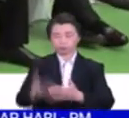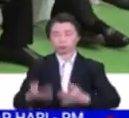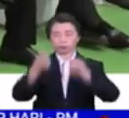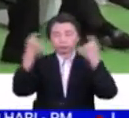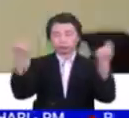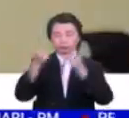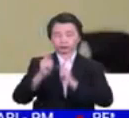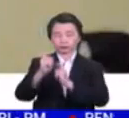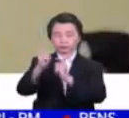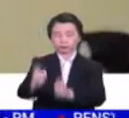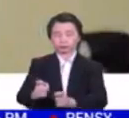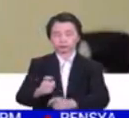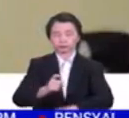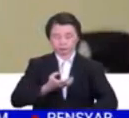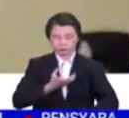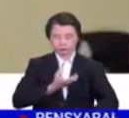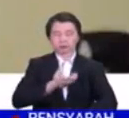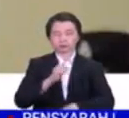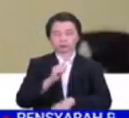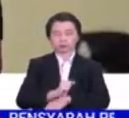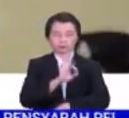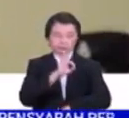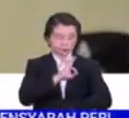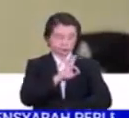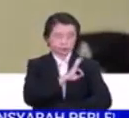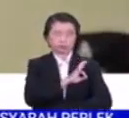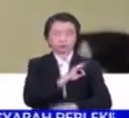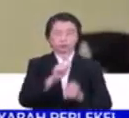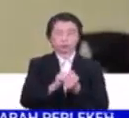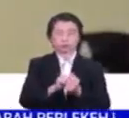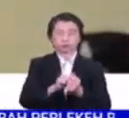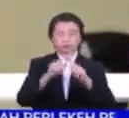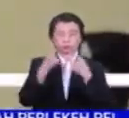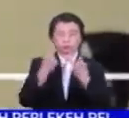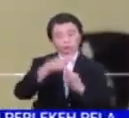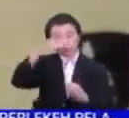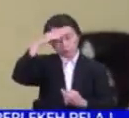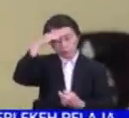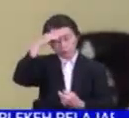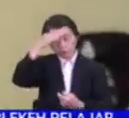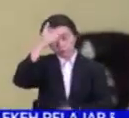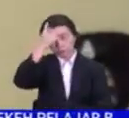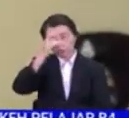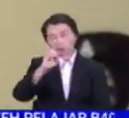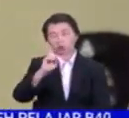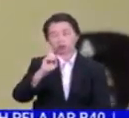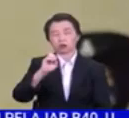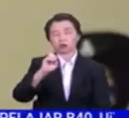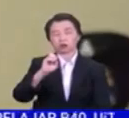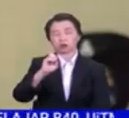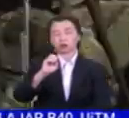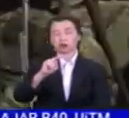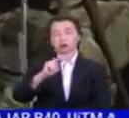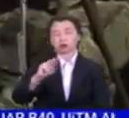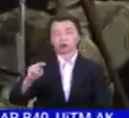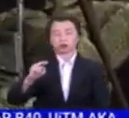istiadat penganugerahan pingat jasa pahlawan negara kontingen Johor di Dewan Dato' On IPK Johor.